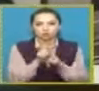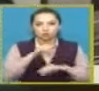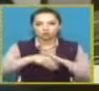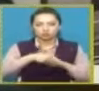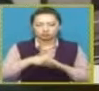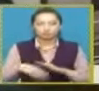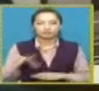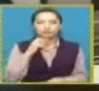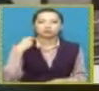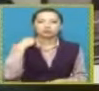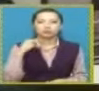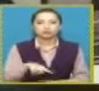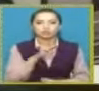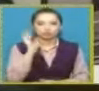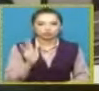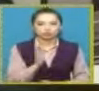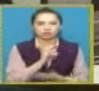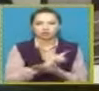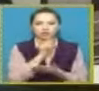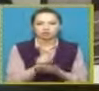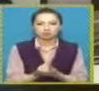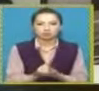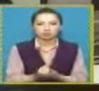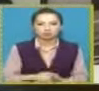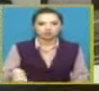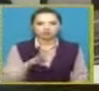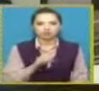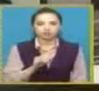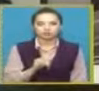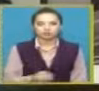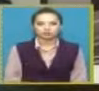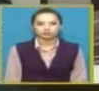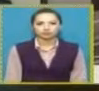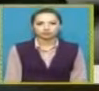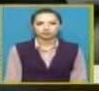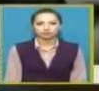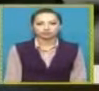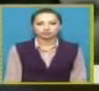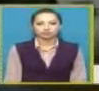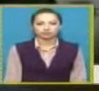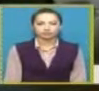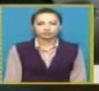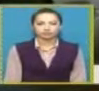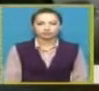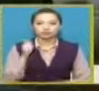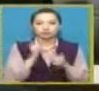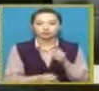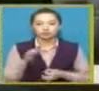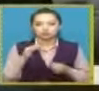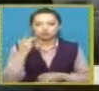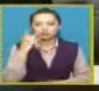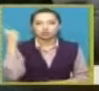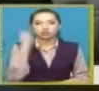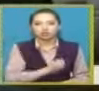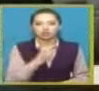құқық қорғау органдарының саласында қызметкер бірде біреуі бостандыққа шыққан емес. Әрбір судья апта сайын жеке